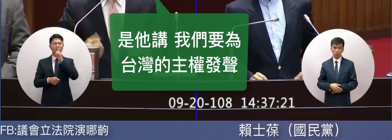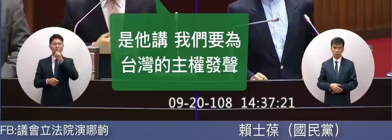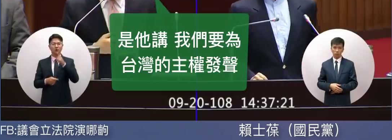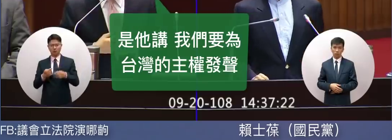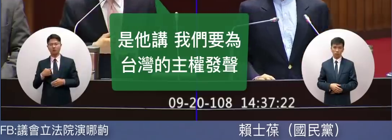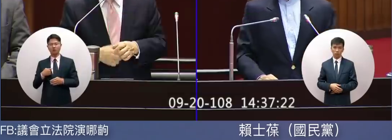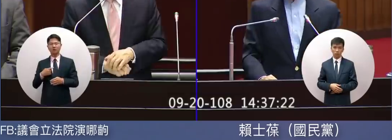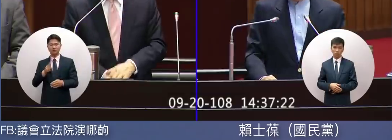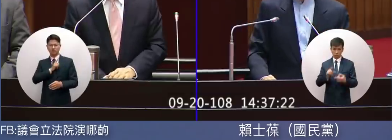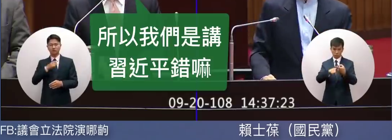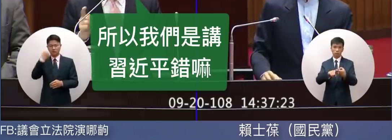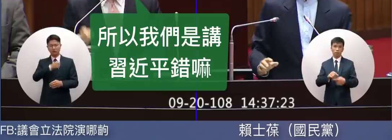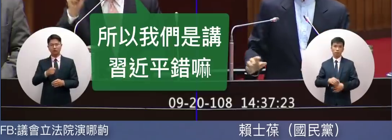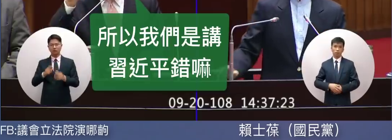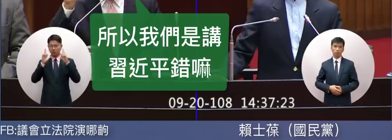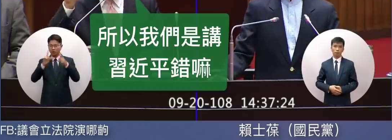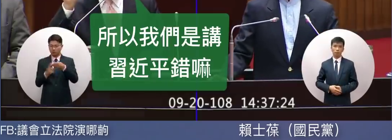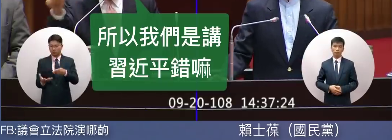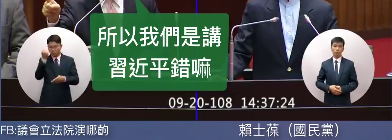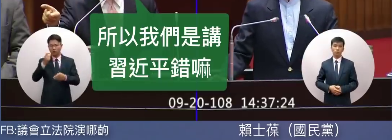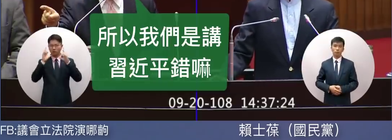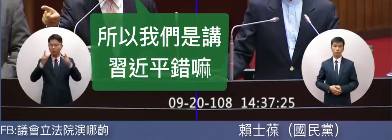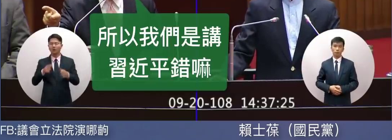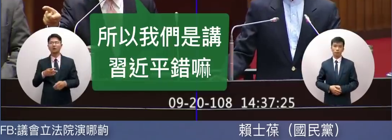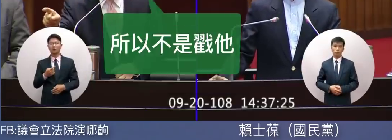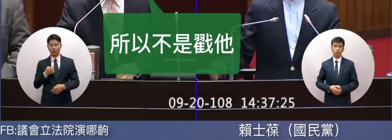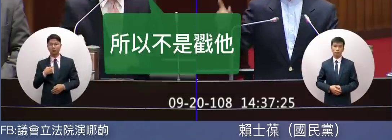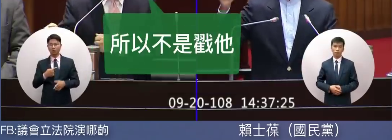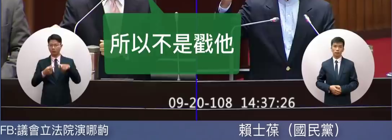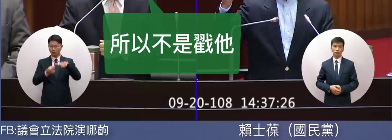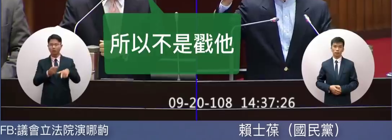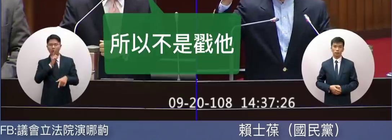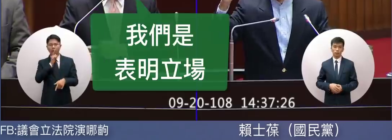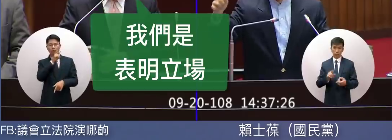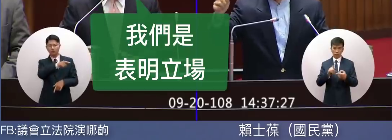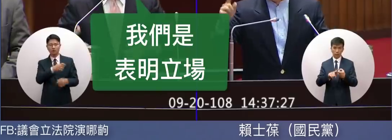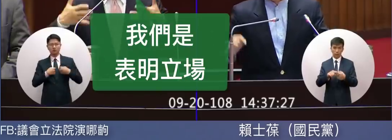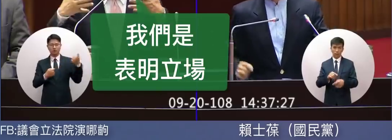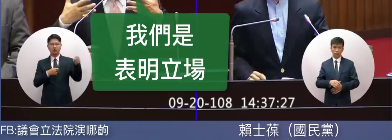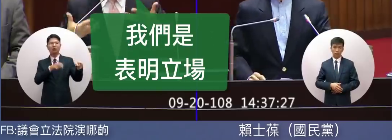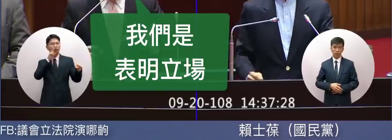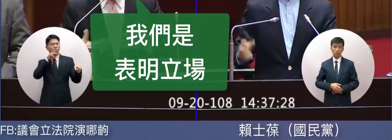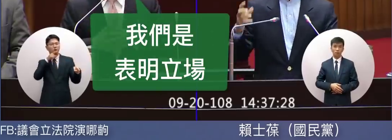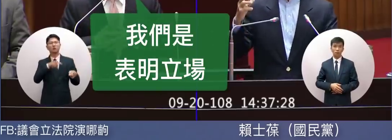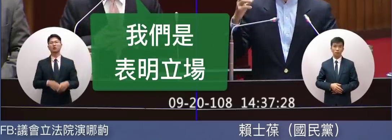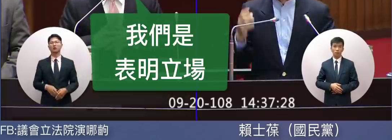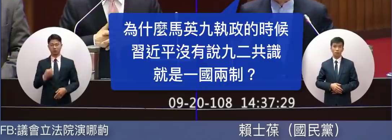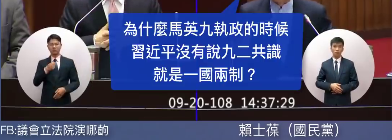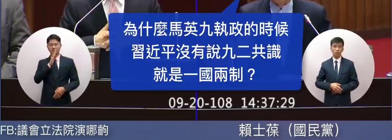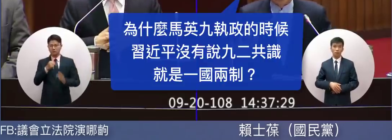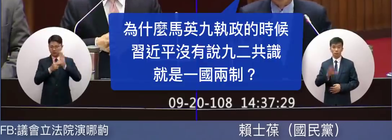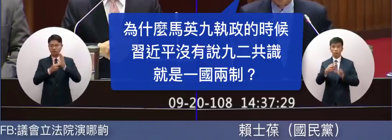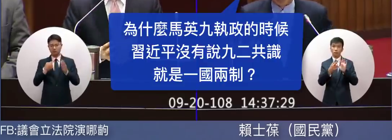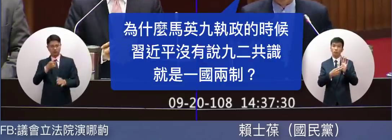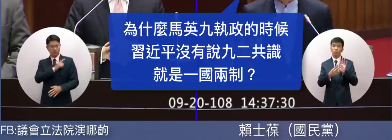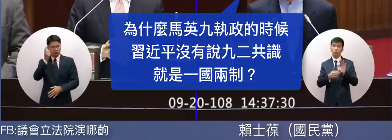权发声，所以我们是讲习近平错嘛？所以不是戳他，我们是表明立场。 为